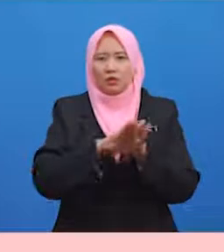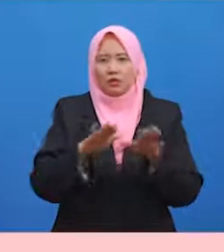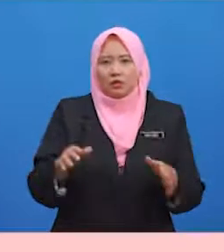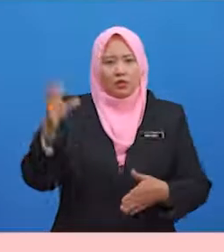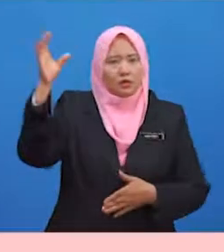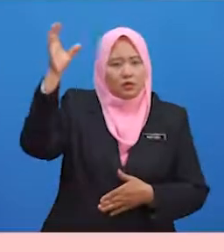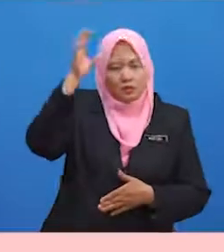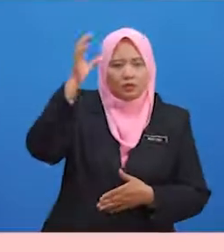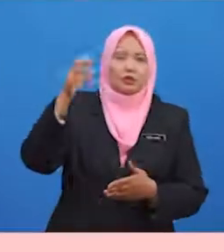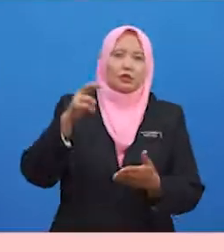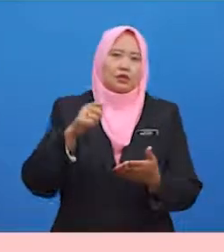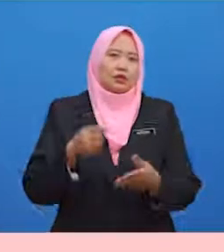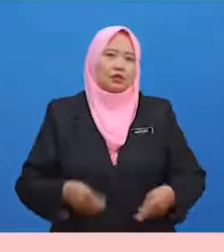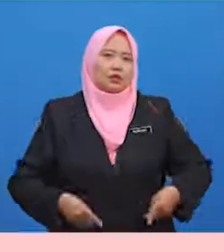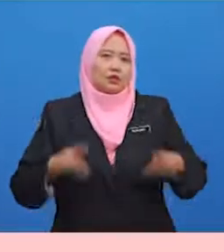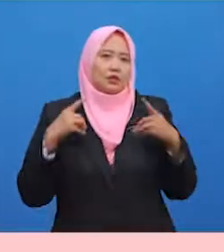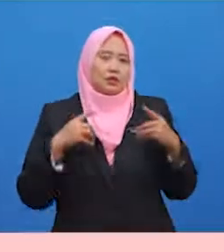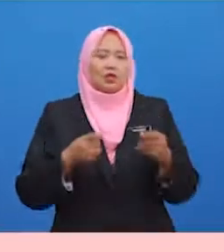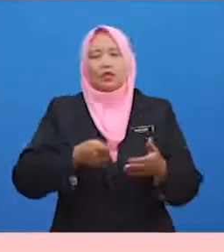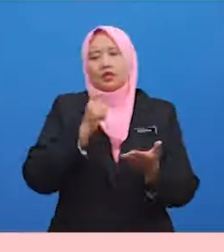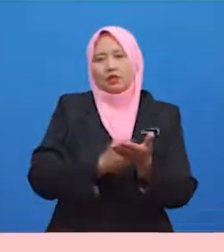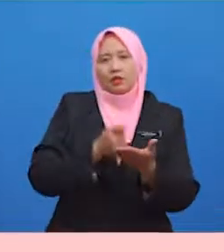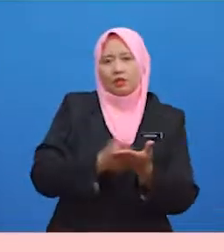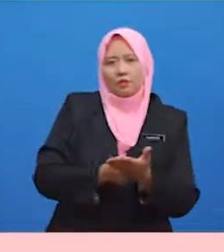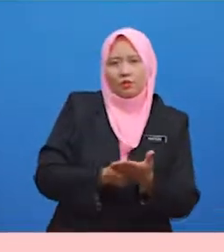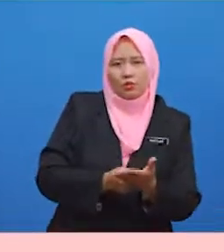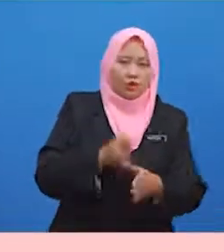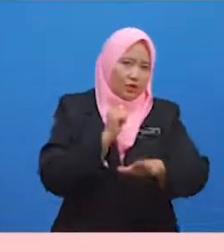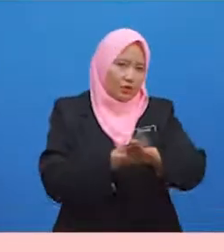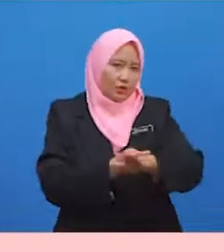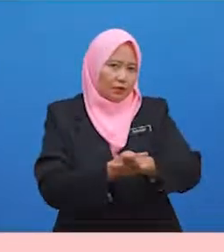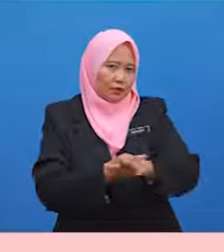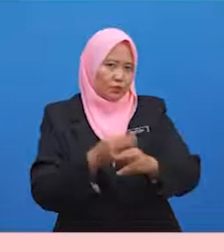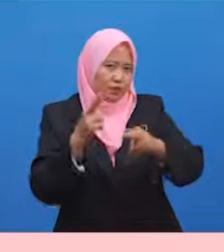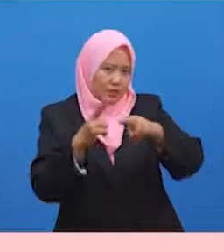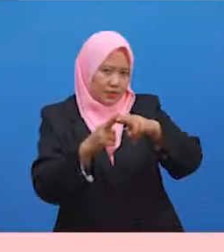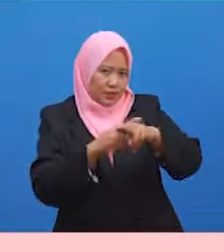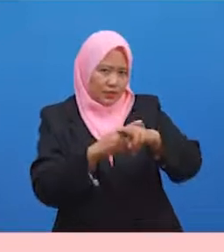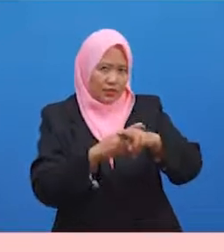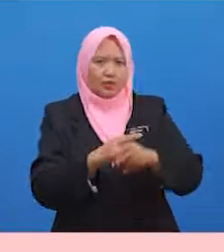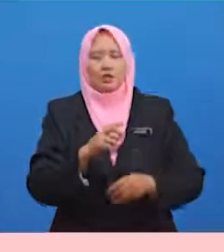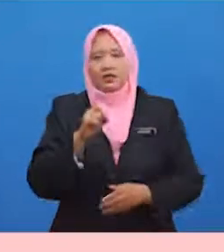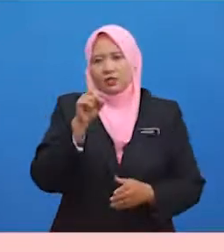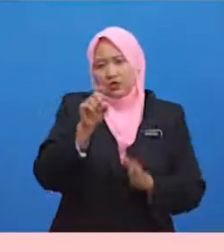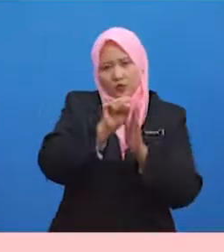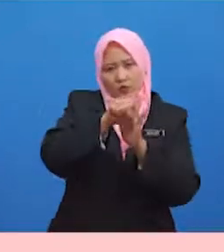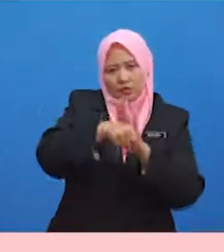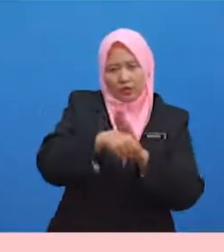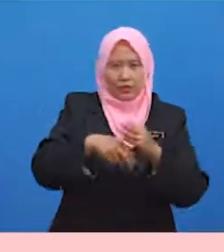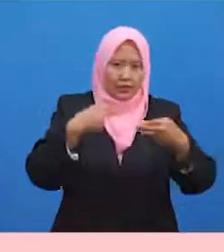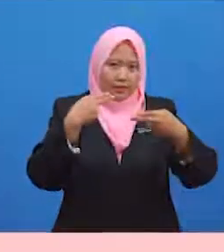berlaku secara tiba-tiba dalam tempoh yang singkat, iaitu dalam masa sesaat hingga 3 minit.